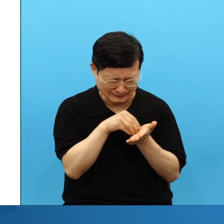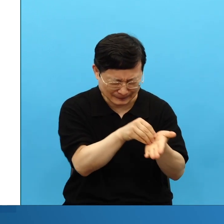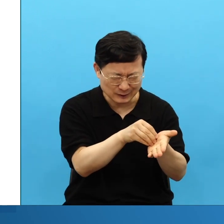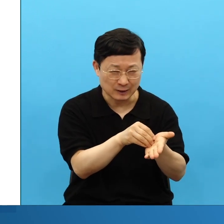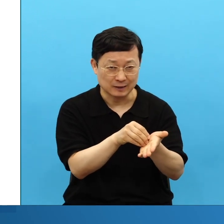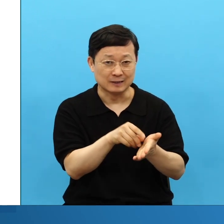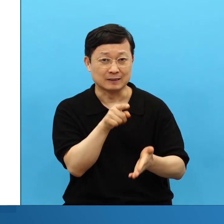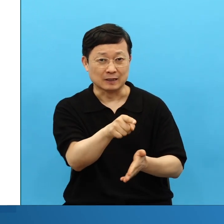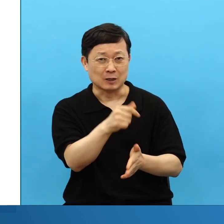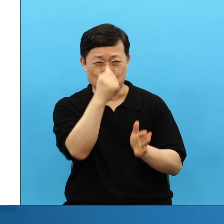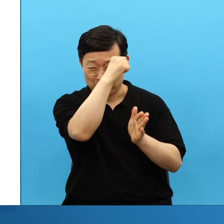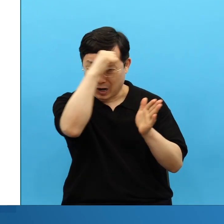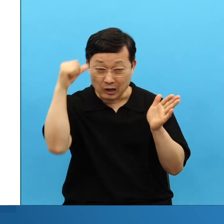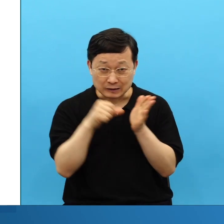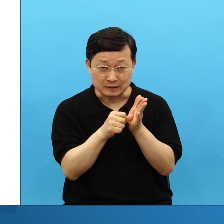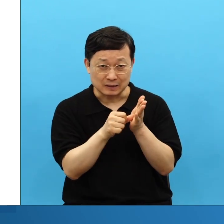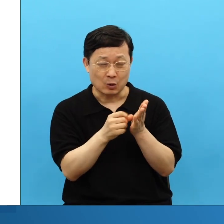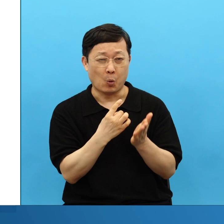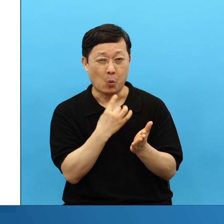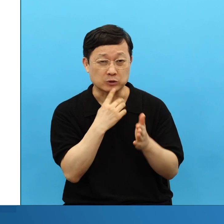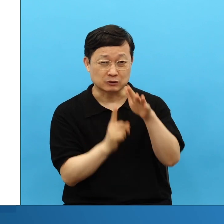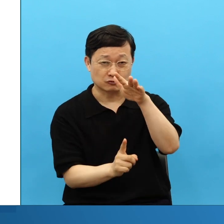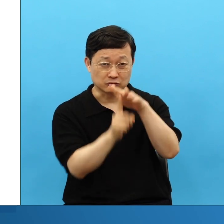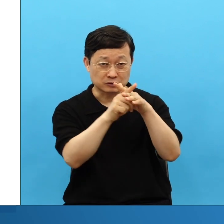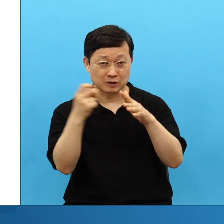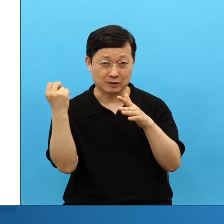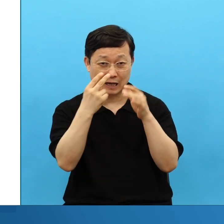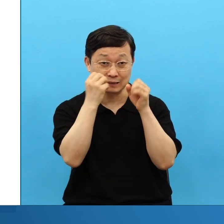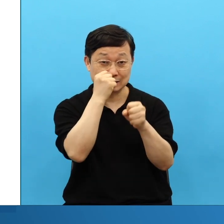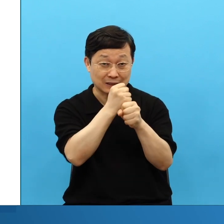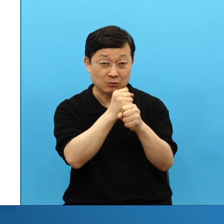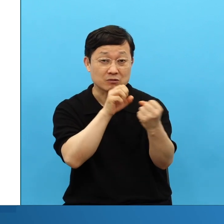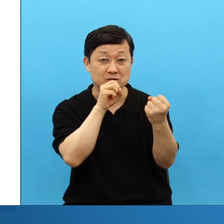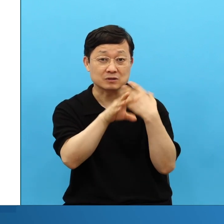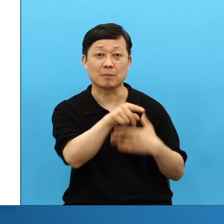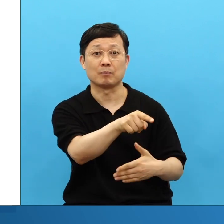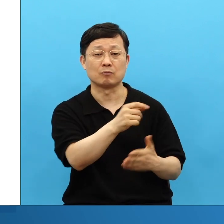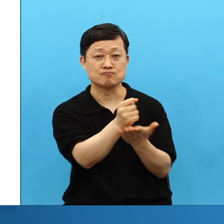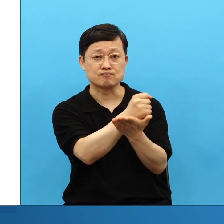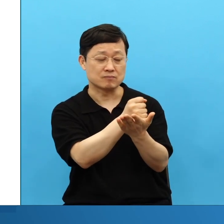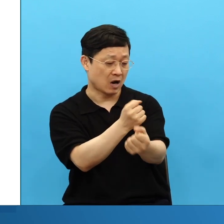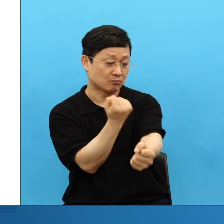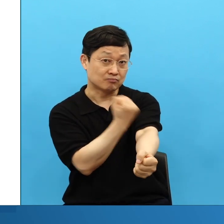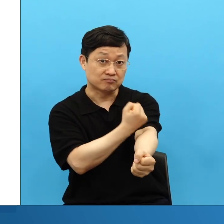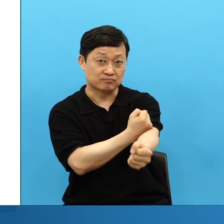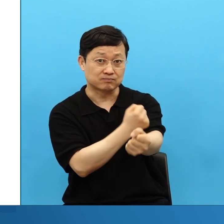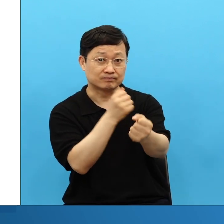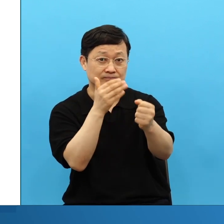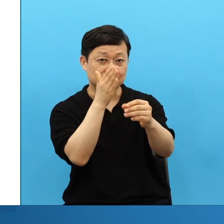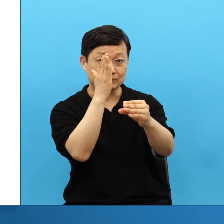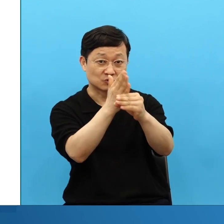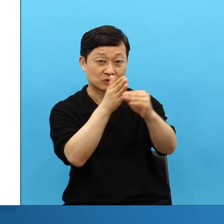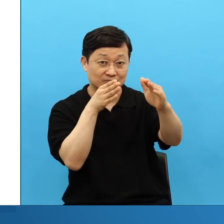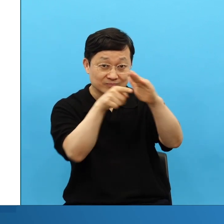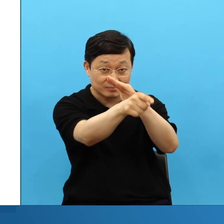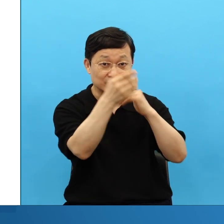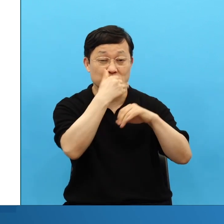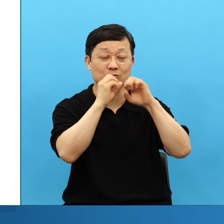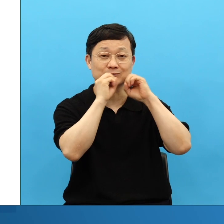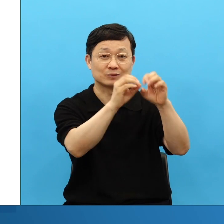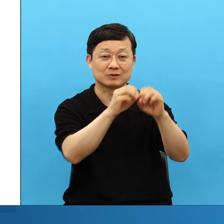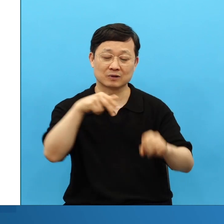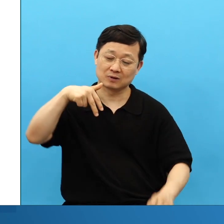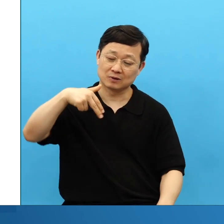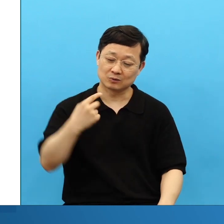오직 유일성 재창조의 응답을 저분이 지금 받고 있어요. 저는 처음부터 한 사람 찾기를 원했어요. 조은수 목사님하고 같이 우리는 한